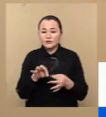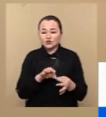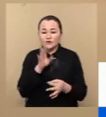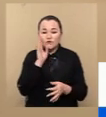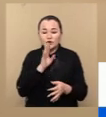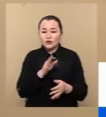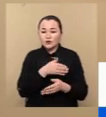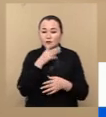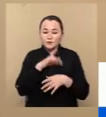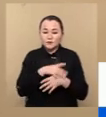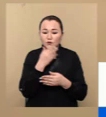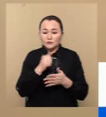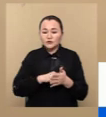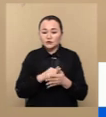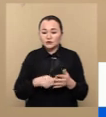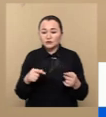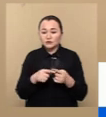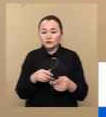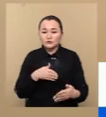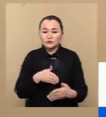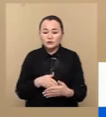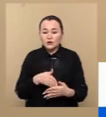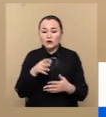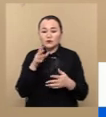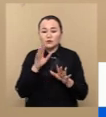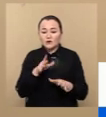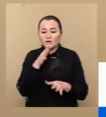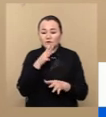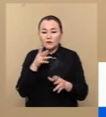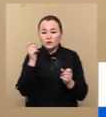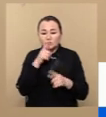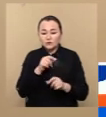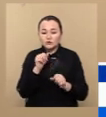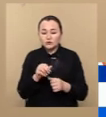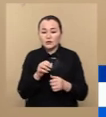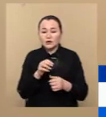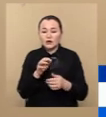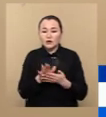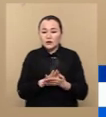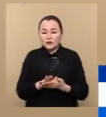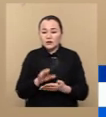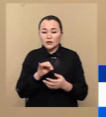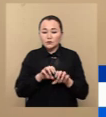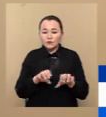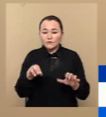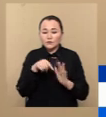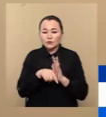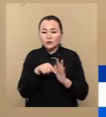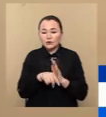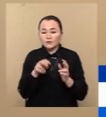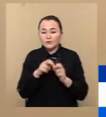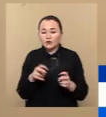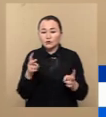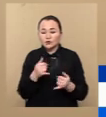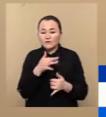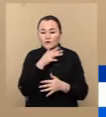обнаружен. Причины, конкретные места заторов, можно установить, лишь временно опорожнив участок коллектора и обследовав состояние труб изнутри. В